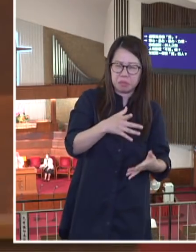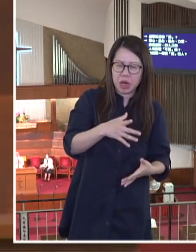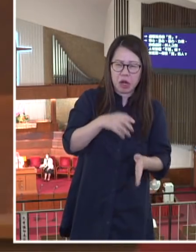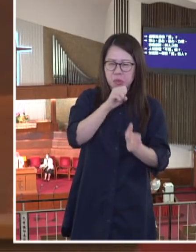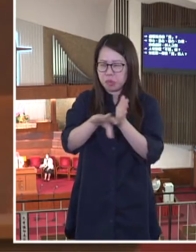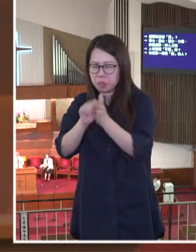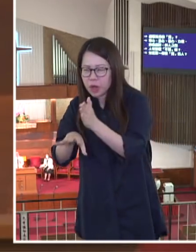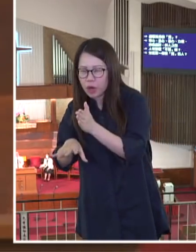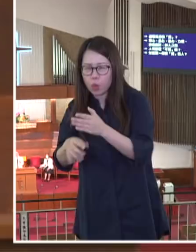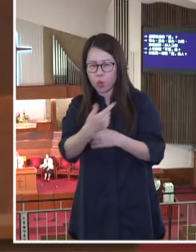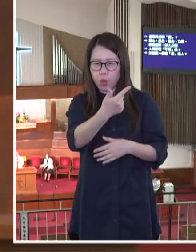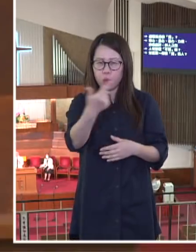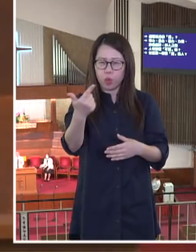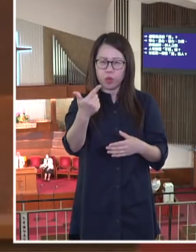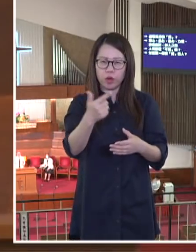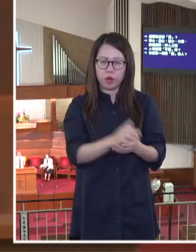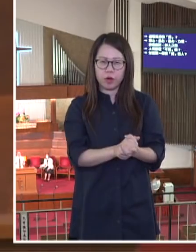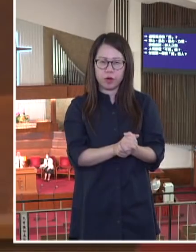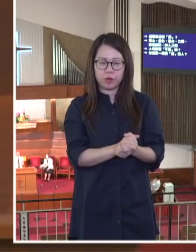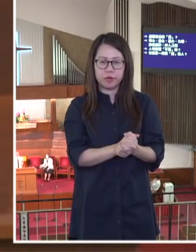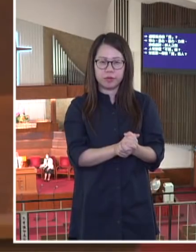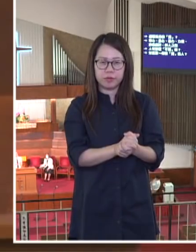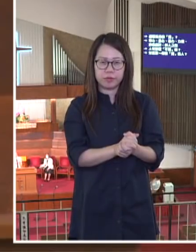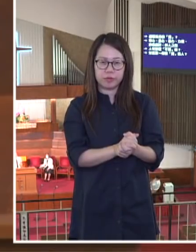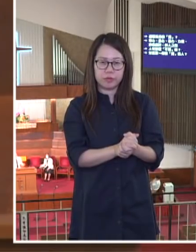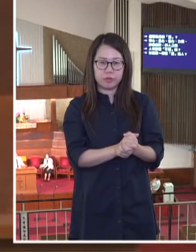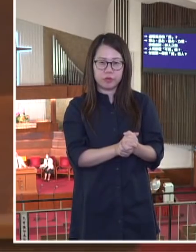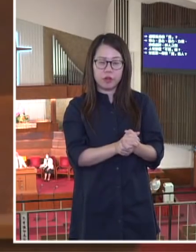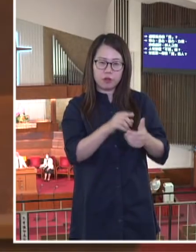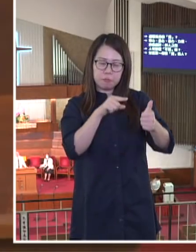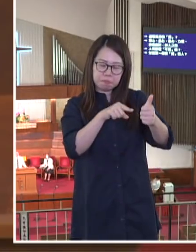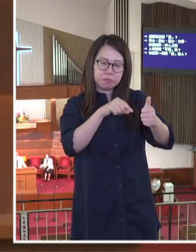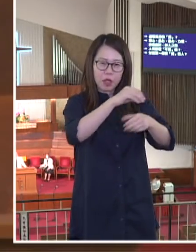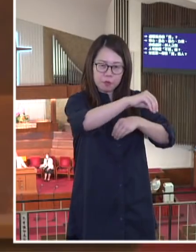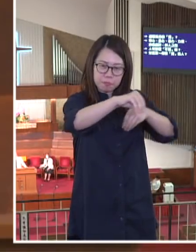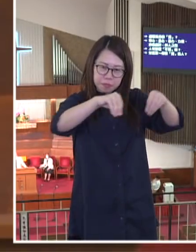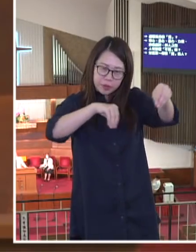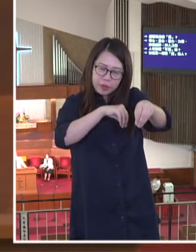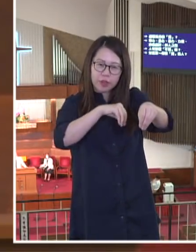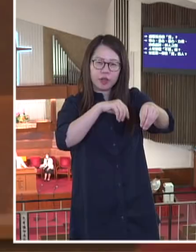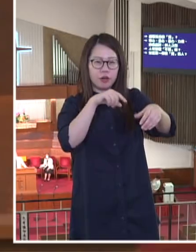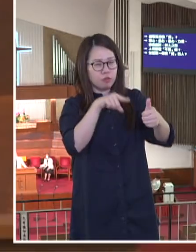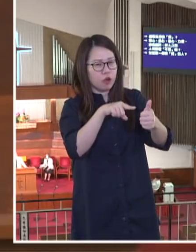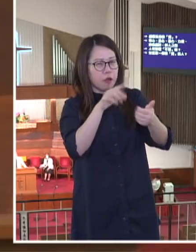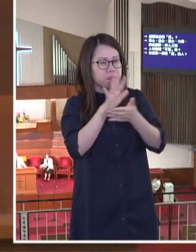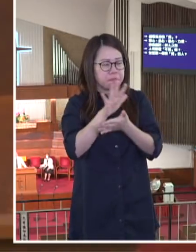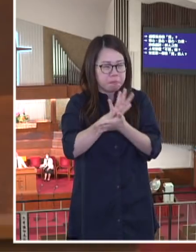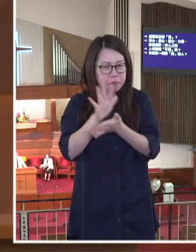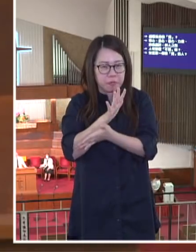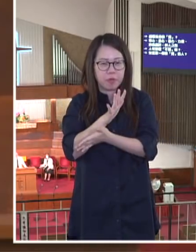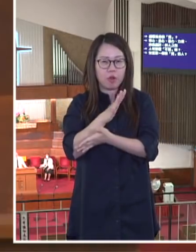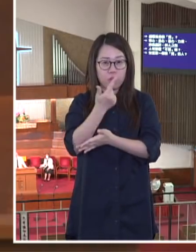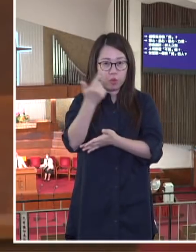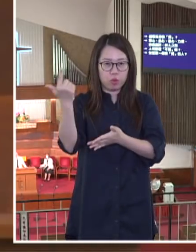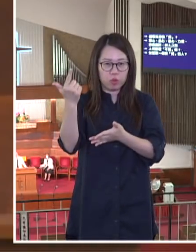多的缺乏。其实可以跟他多看一些，我想很多的长者他们都经历人生很多的不同的即生命